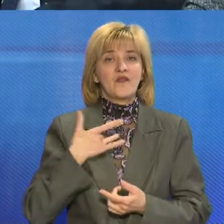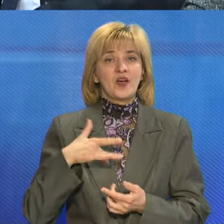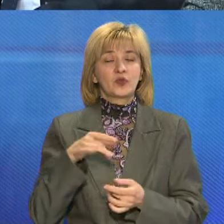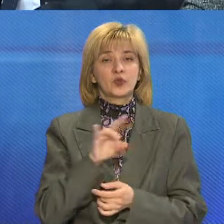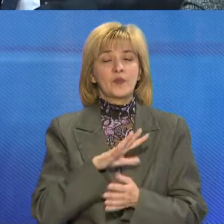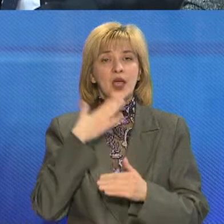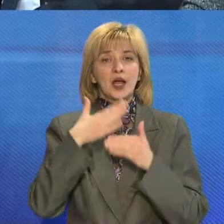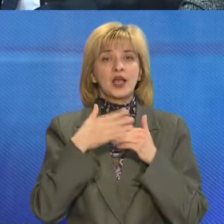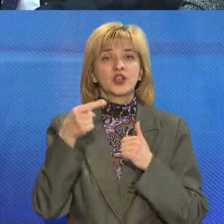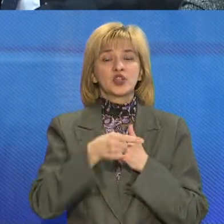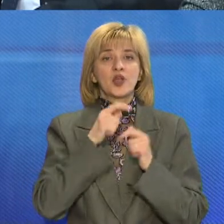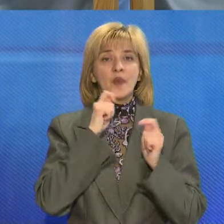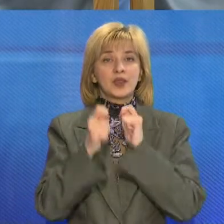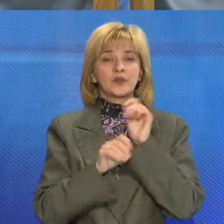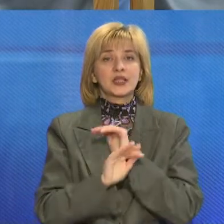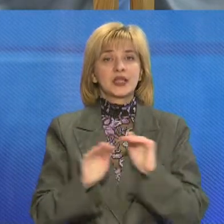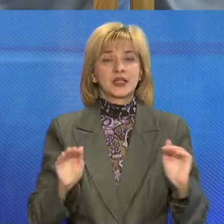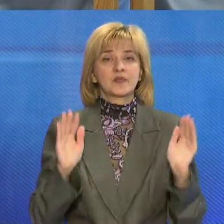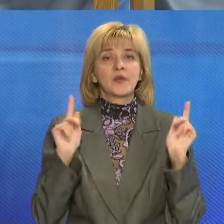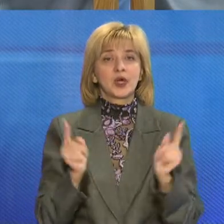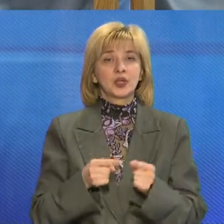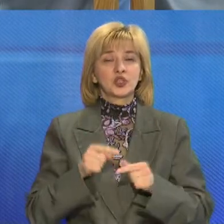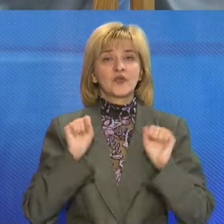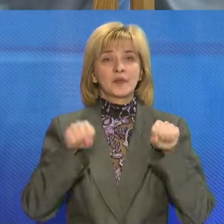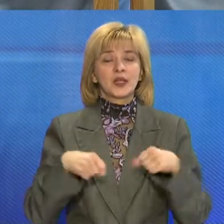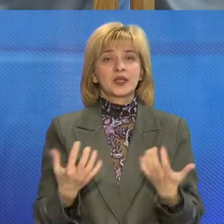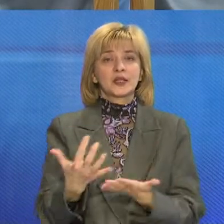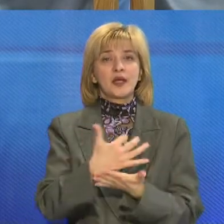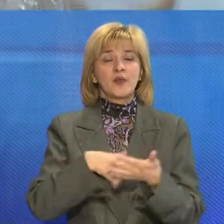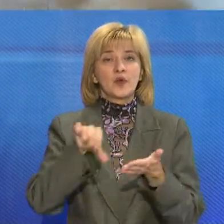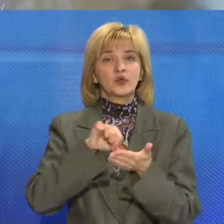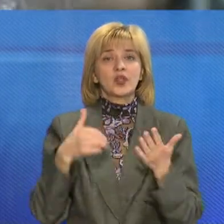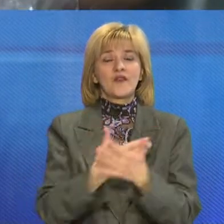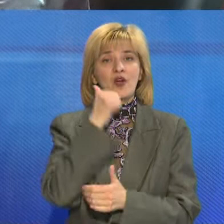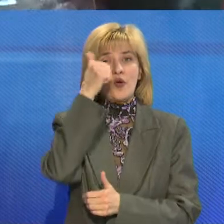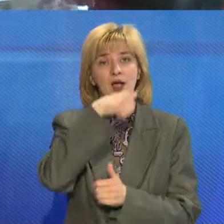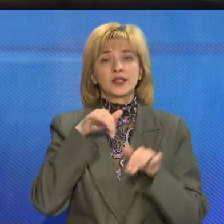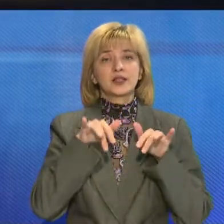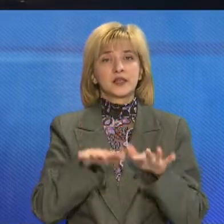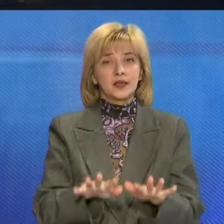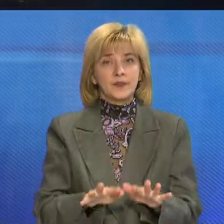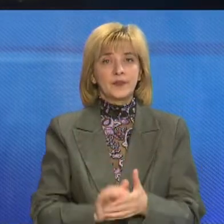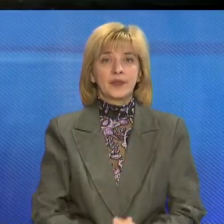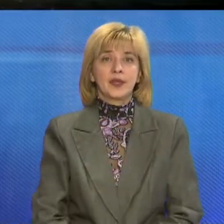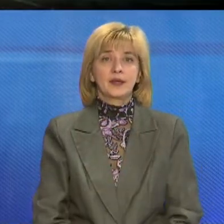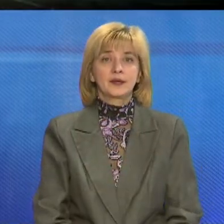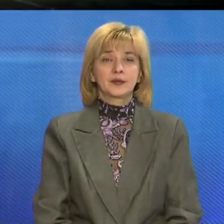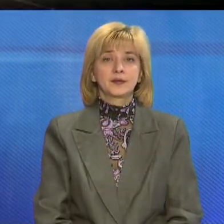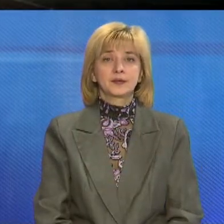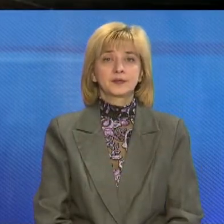1000 падарункаў для дзяцей з абмежаванымі магчымасцямі сабралі ўдзельнікі навагодняй акцыі «Ёлка жаданняў».